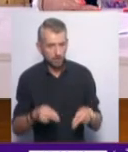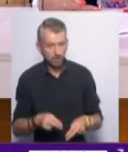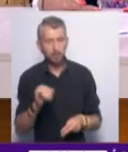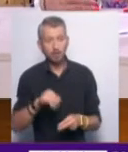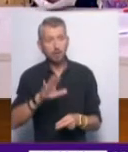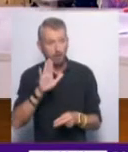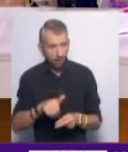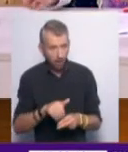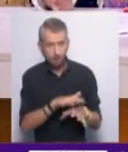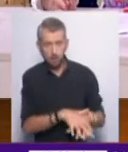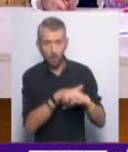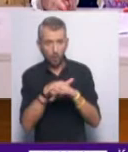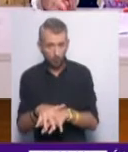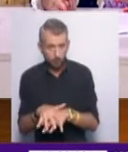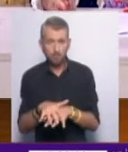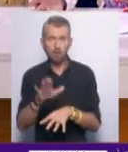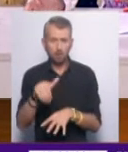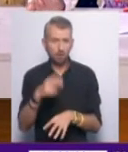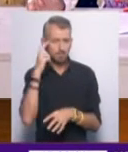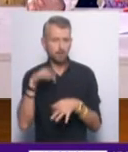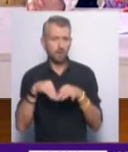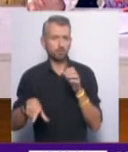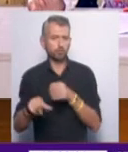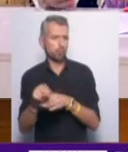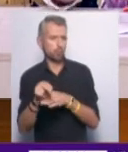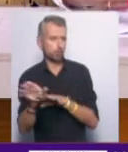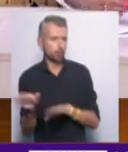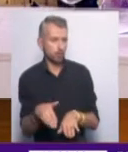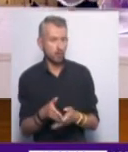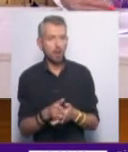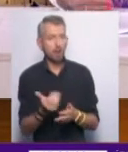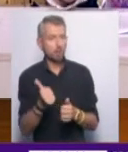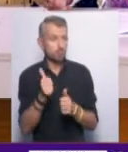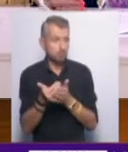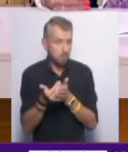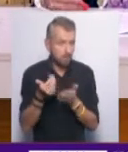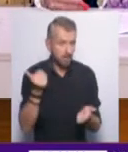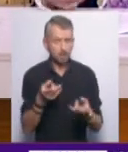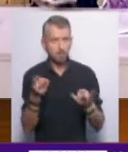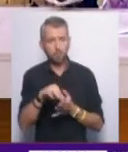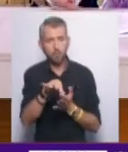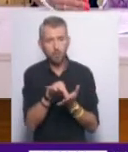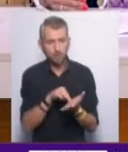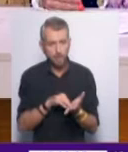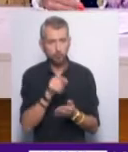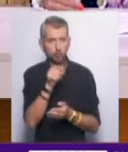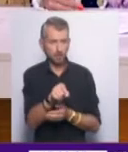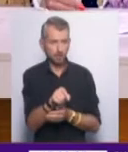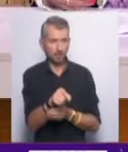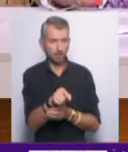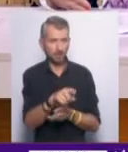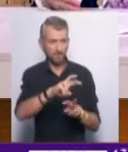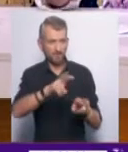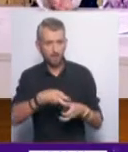хай перераховують, і Автодор хай ремонтують. Наша комунальна підприємство. Наперед треба одразу з них взяти